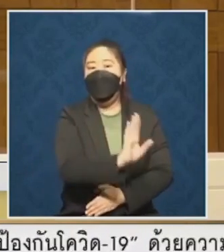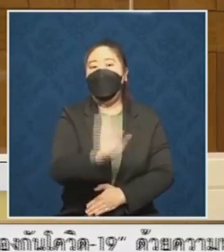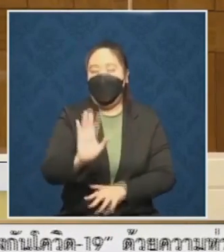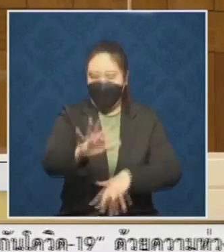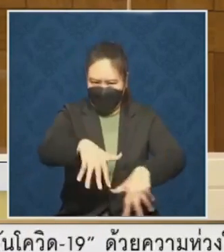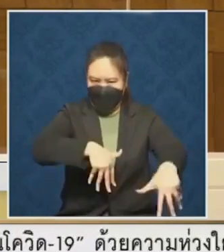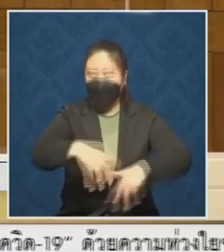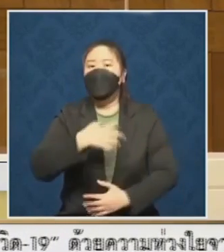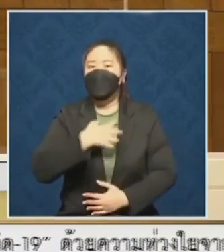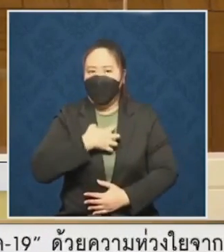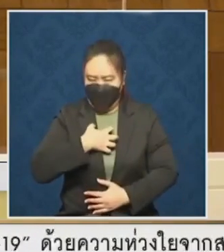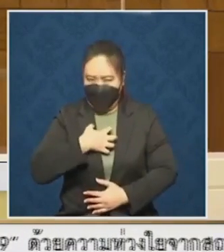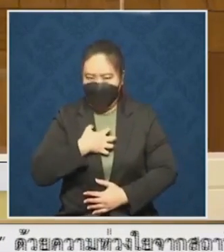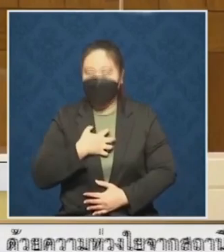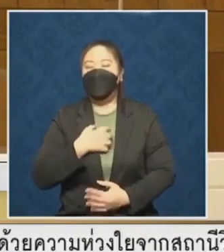องพี่น้ประชาชน